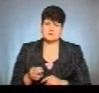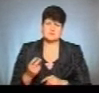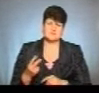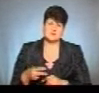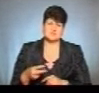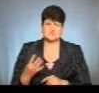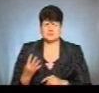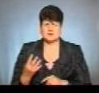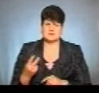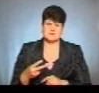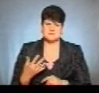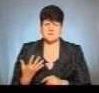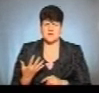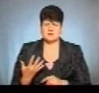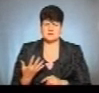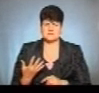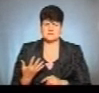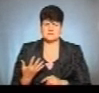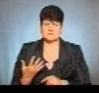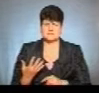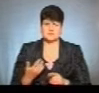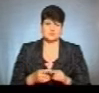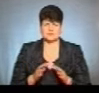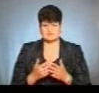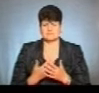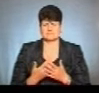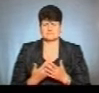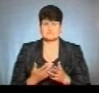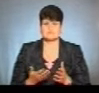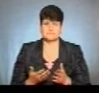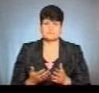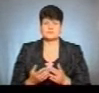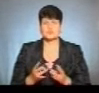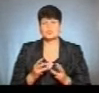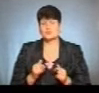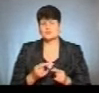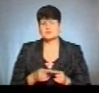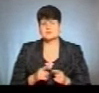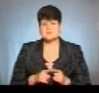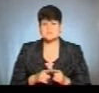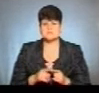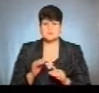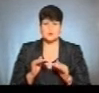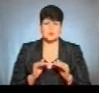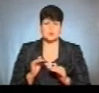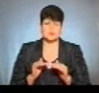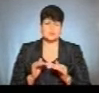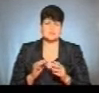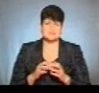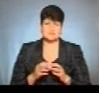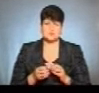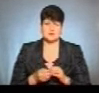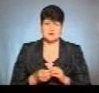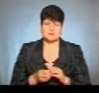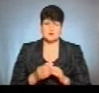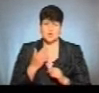24-25% от в цьому діапазоні, скажімо. Ну, це якраз корелює з результатами